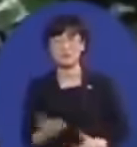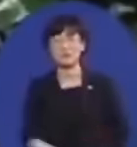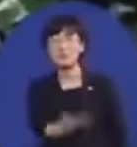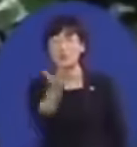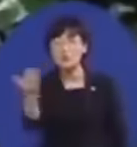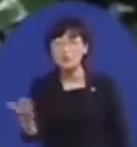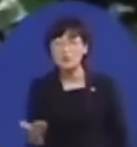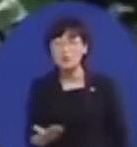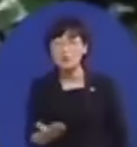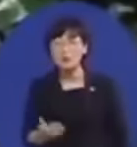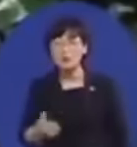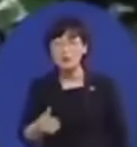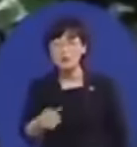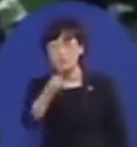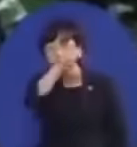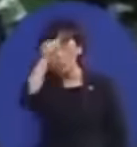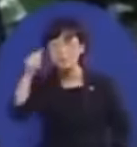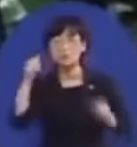여러분이 살아가는 동안에